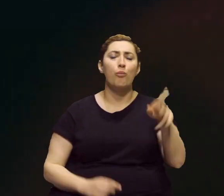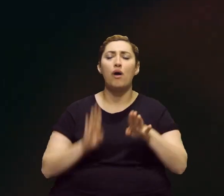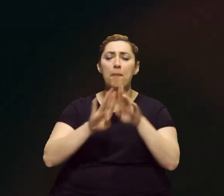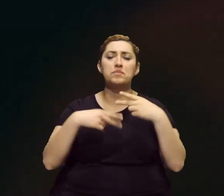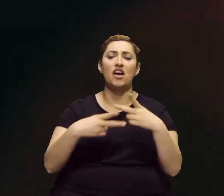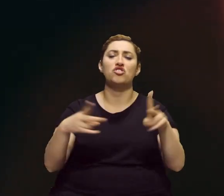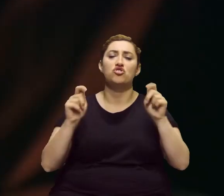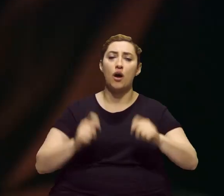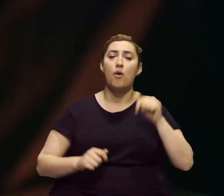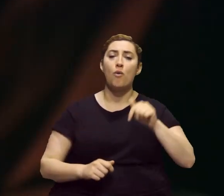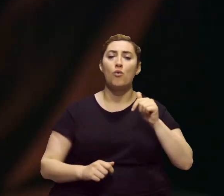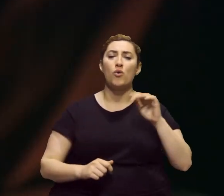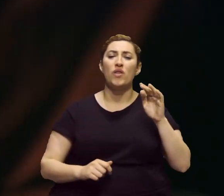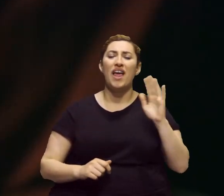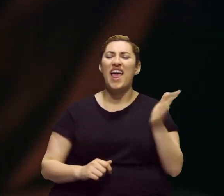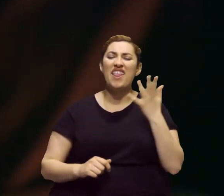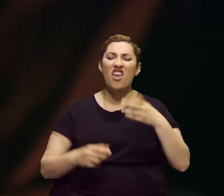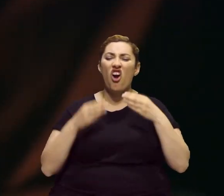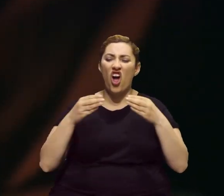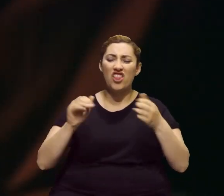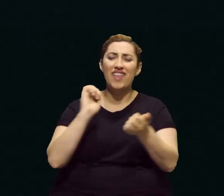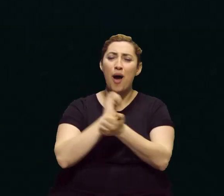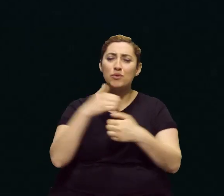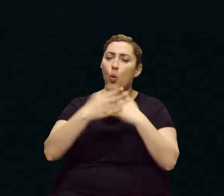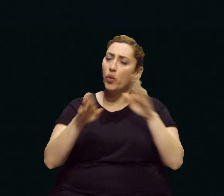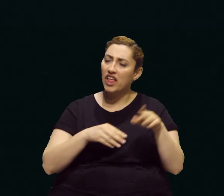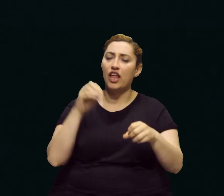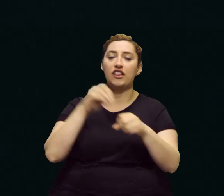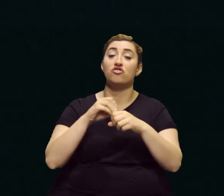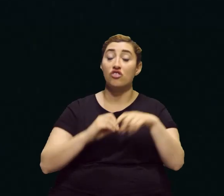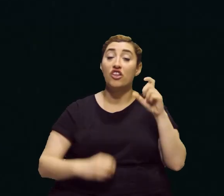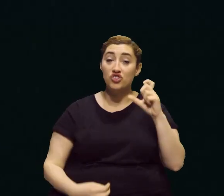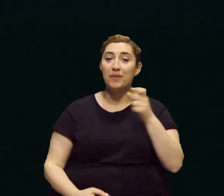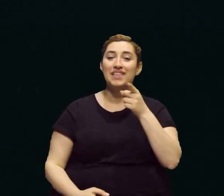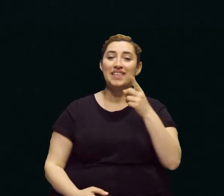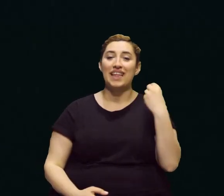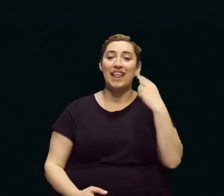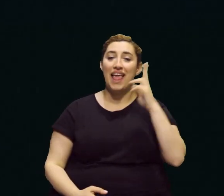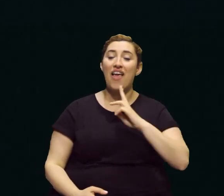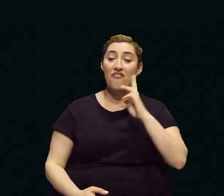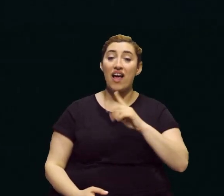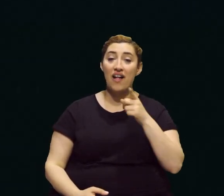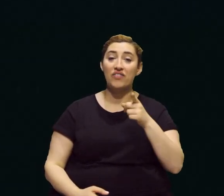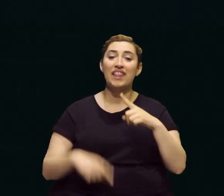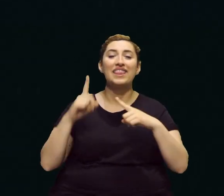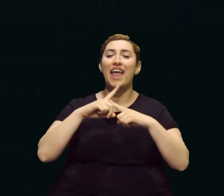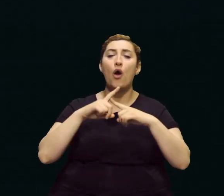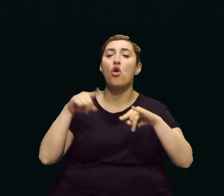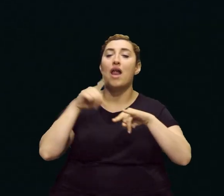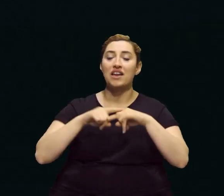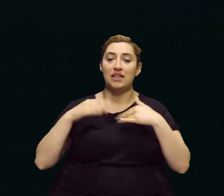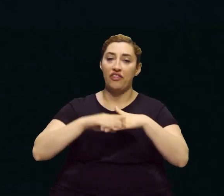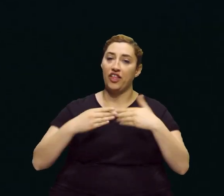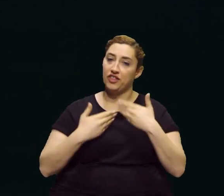açar. Buna en kalın zindanlar da dahil. Cemil, seni yeni efendim Theodor